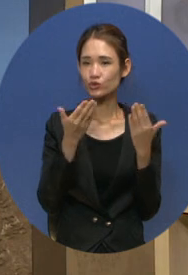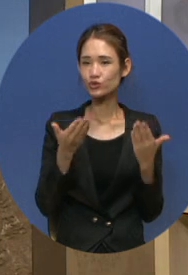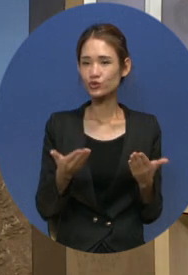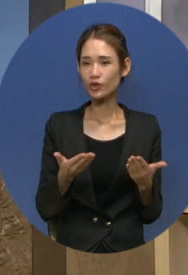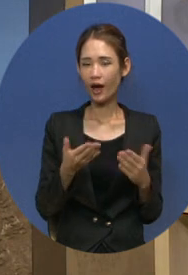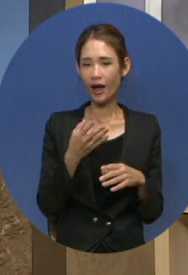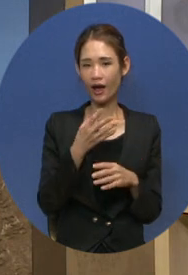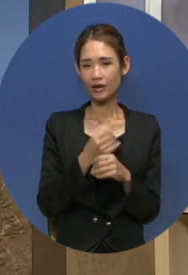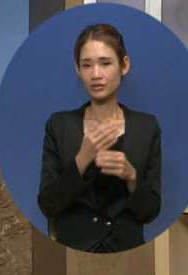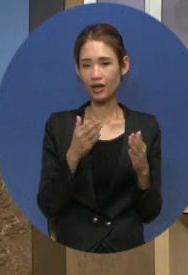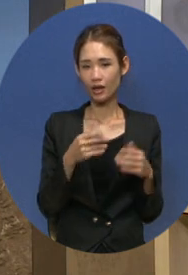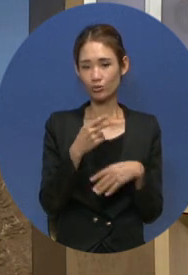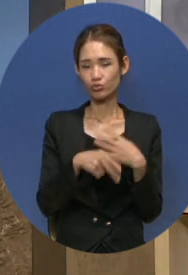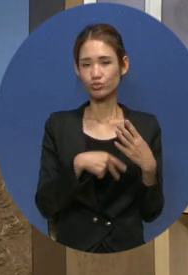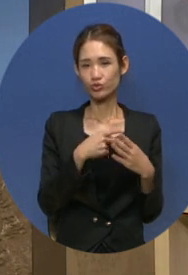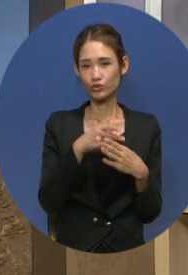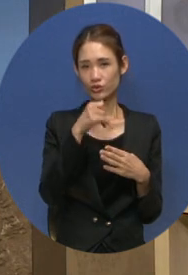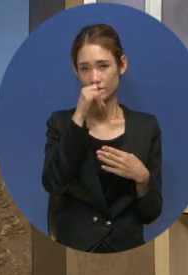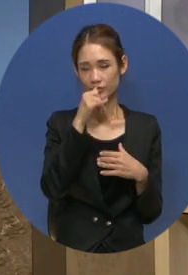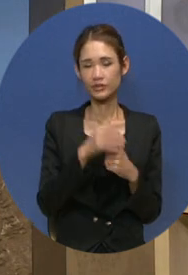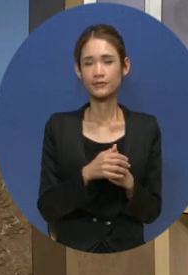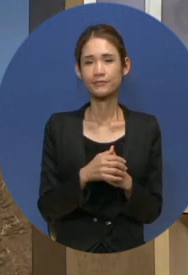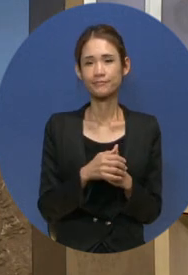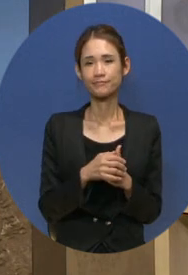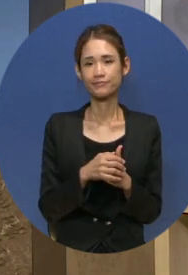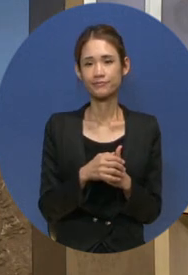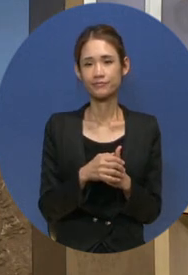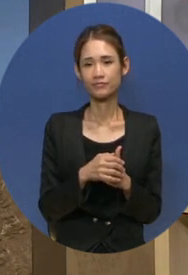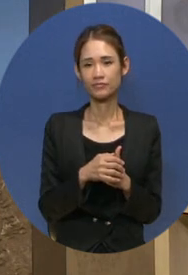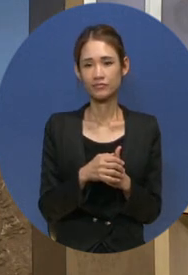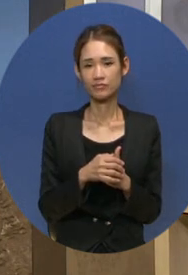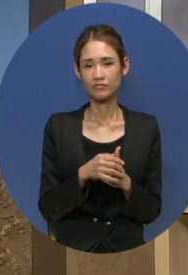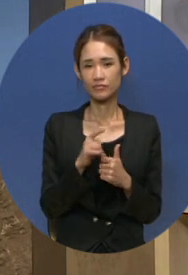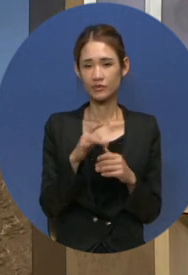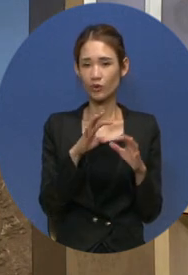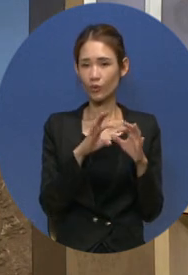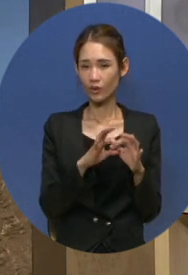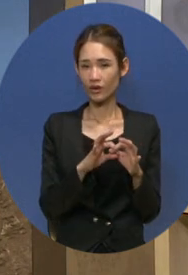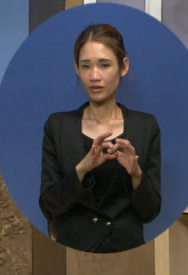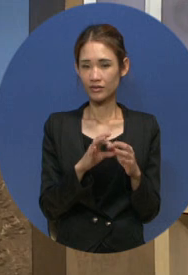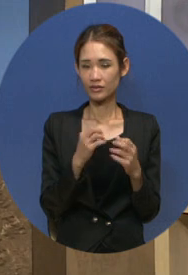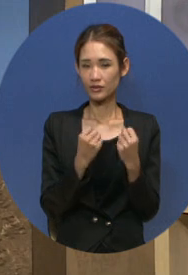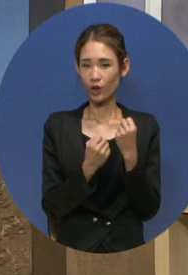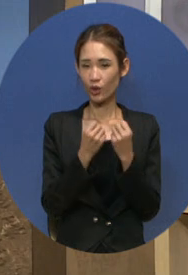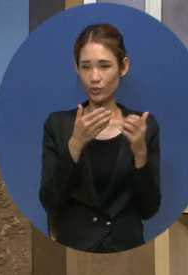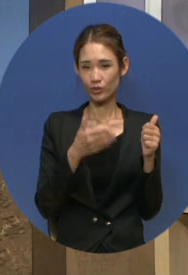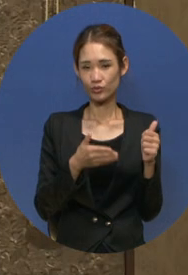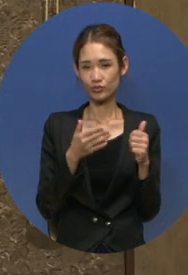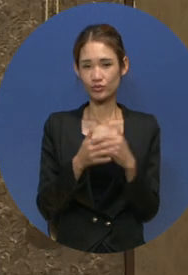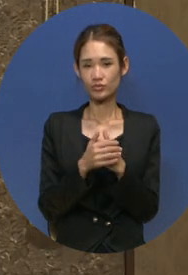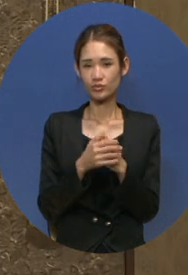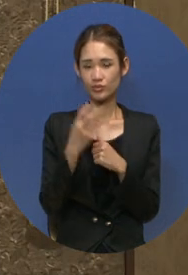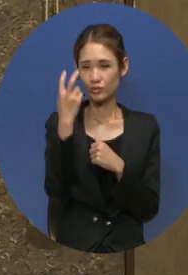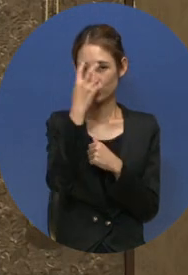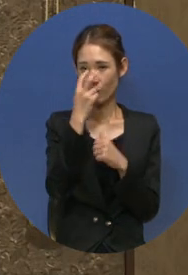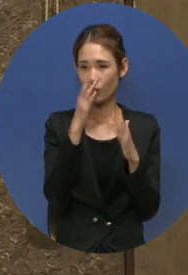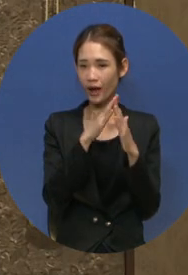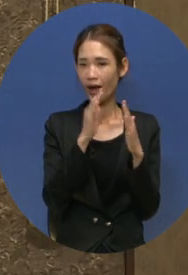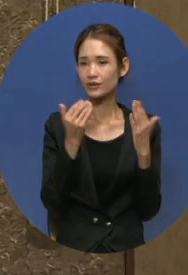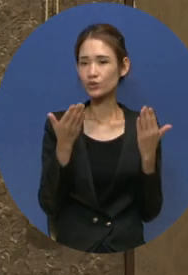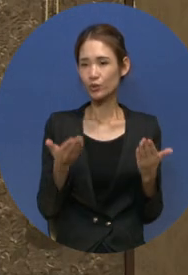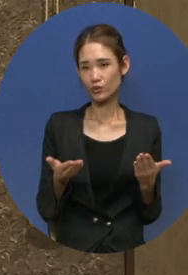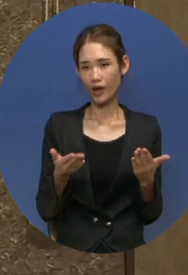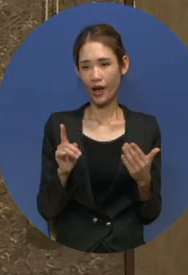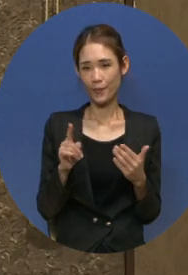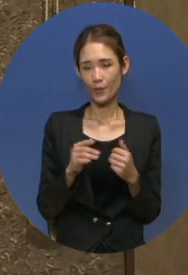가족 휴가제라는 네. 프로그램을 하고 계시는데 이 부분에 대해서도 말씀 부탁드리겠습니다. 네. 이 돌봄 가족